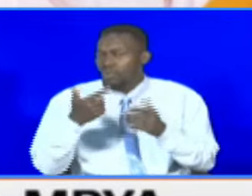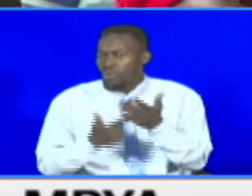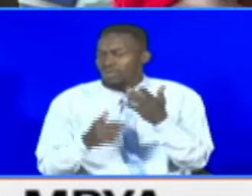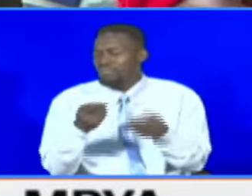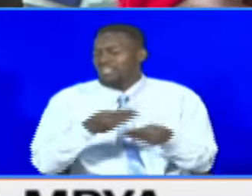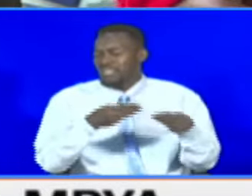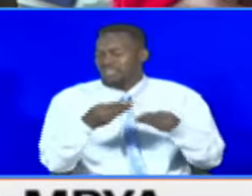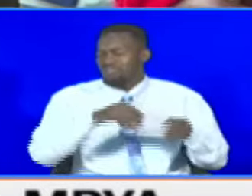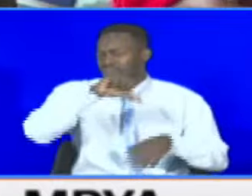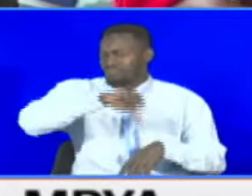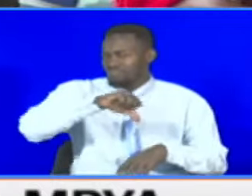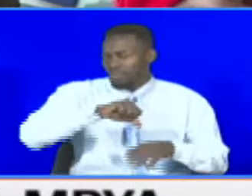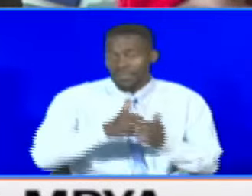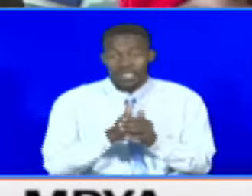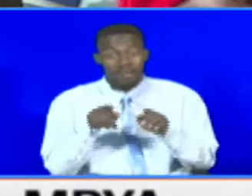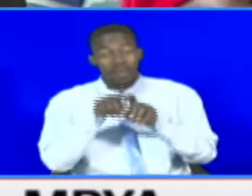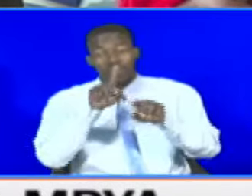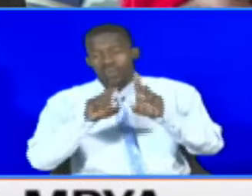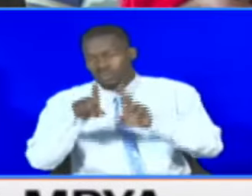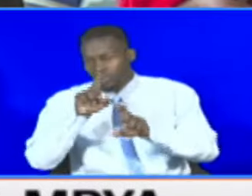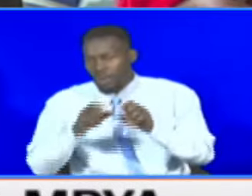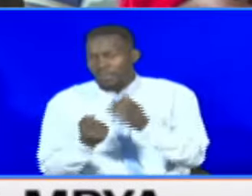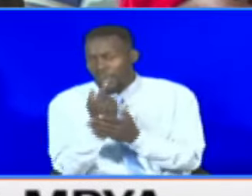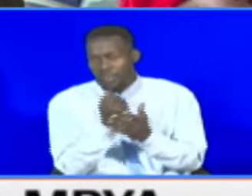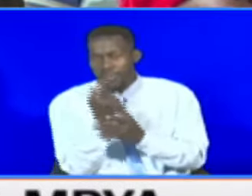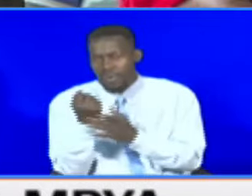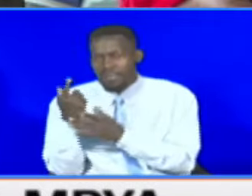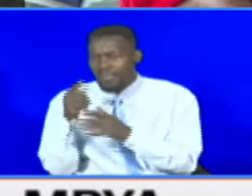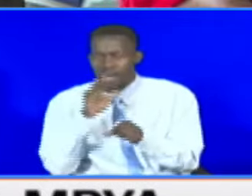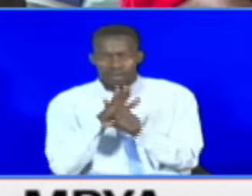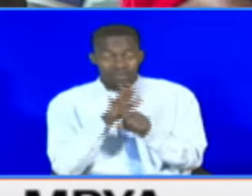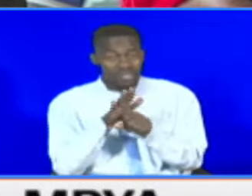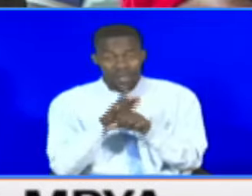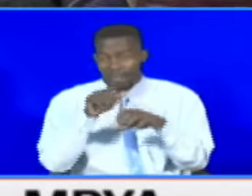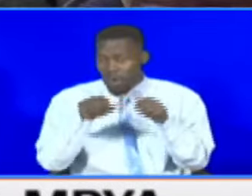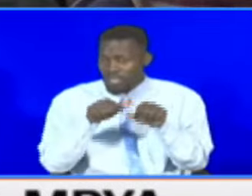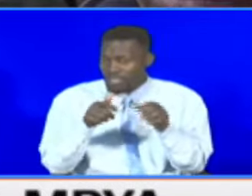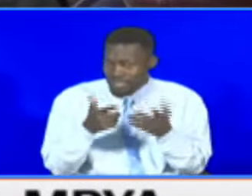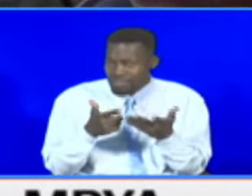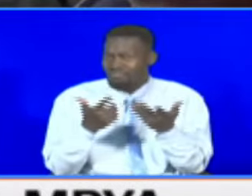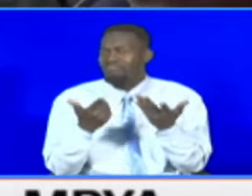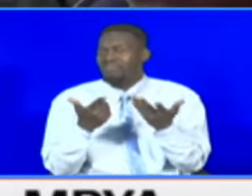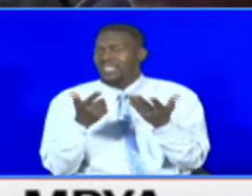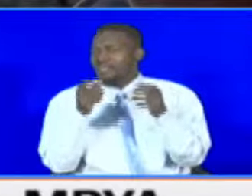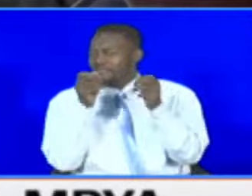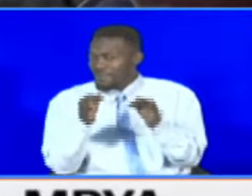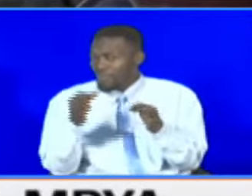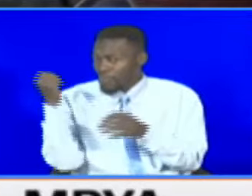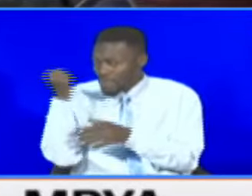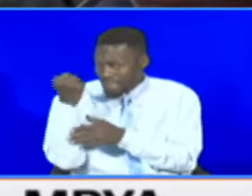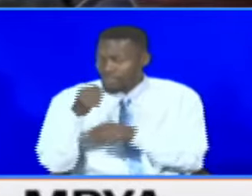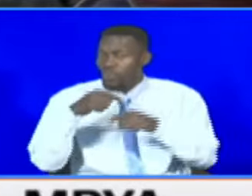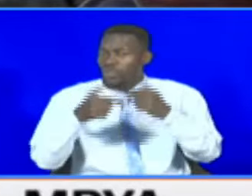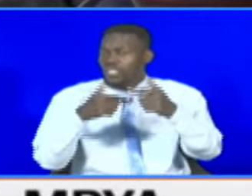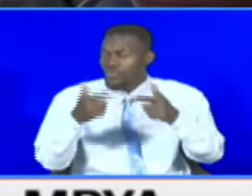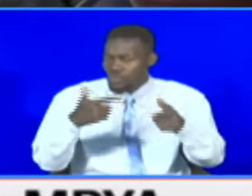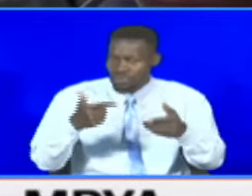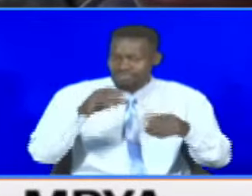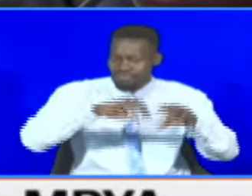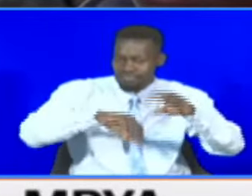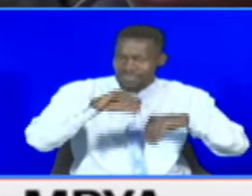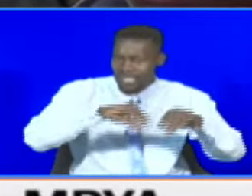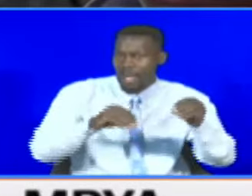wachache. Maswali pia yameibuka iwapo wanasiasa na wafanyikazi wa serikali watasita kutoa michango ya kifedha kama alivyoagiza